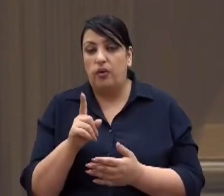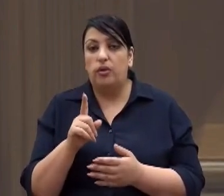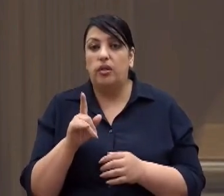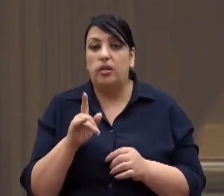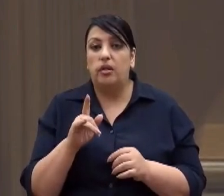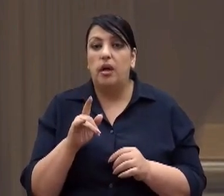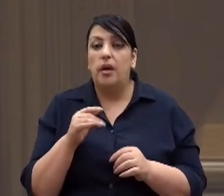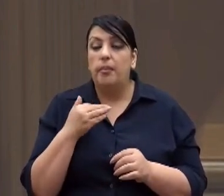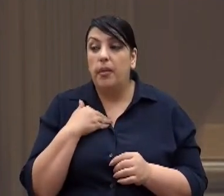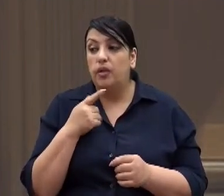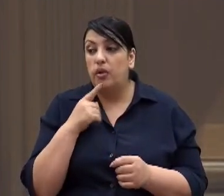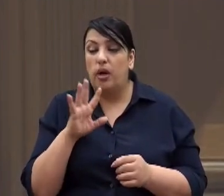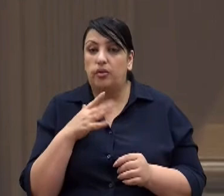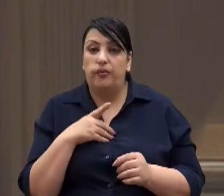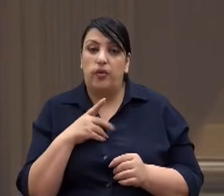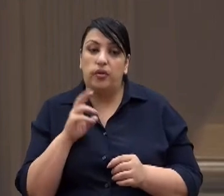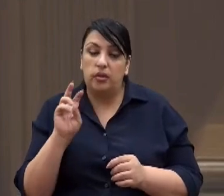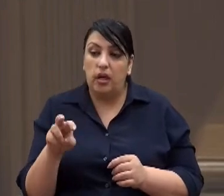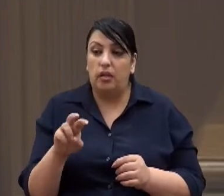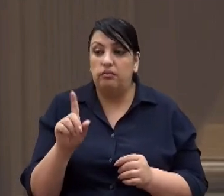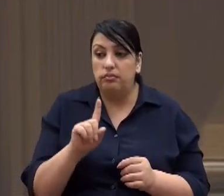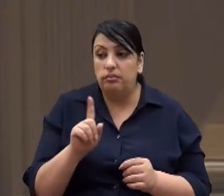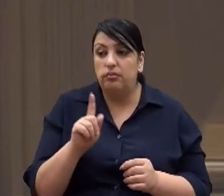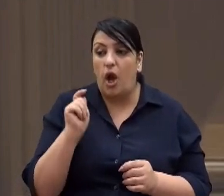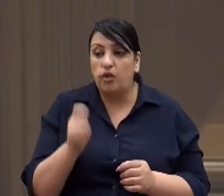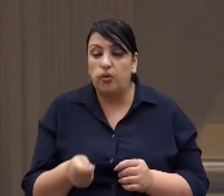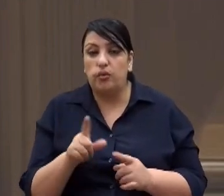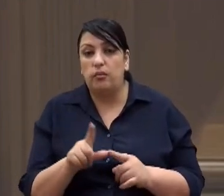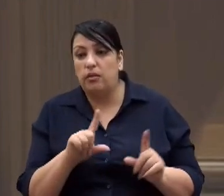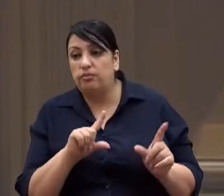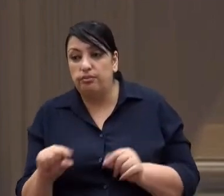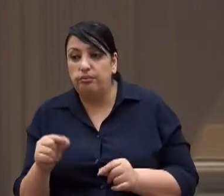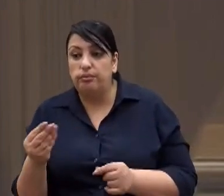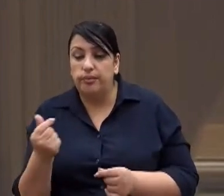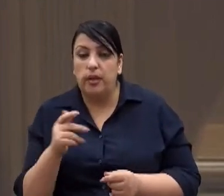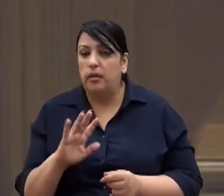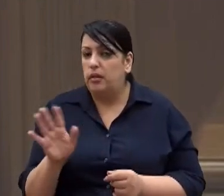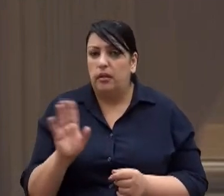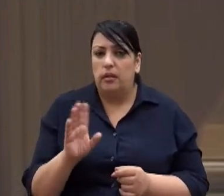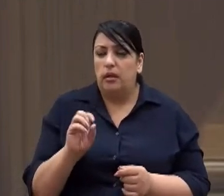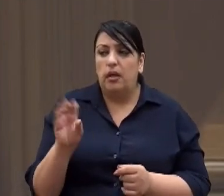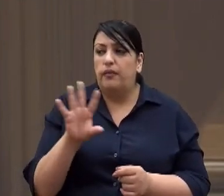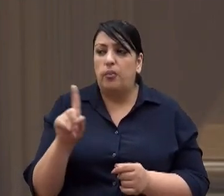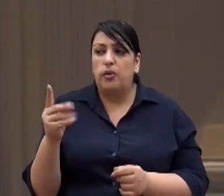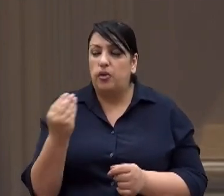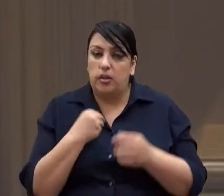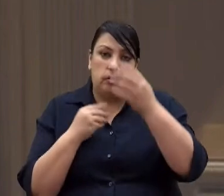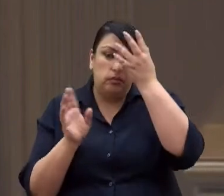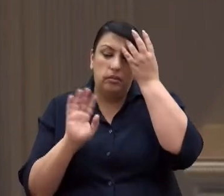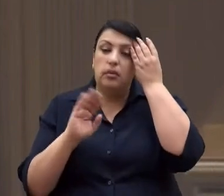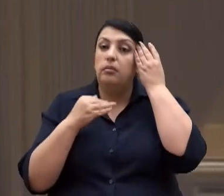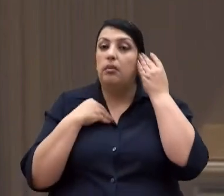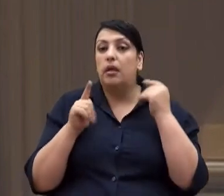աճուրթի ենք գալիս սակարկելու, թե ինչ է տալու մեզ Եվրոպան, ոչ, մենք գալիս ենք